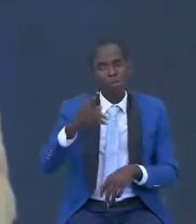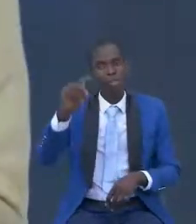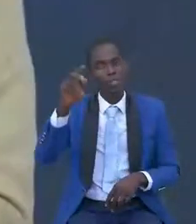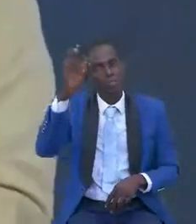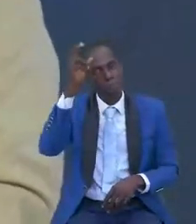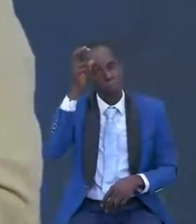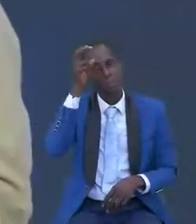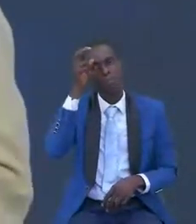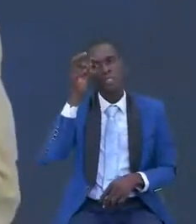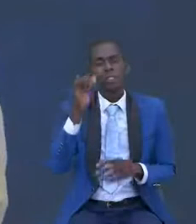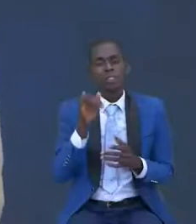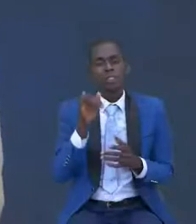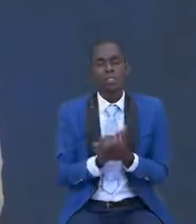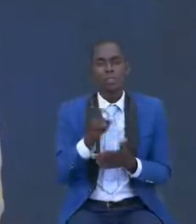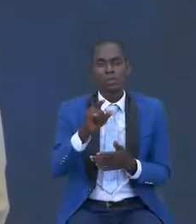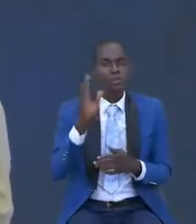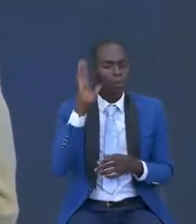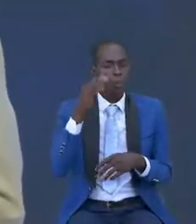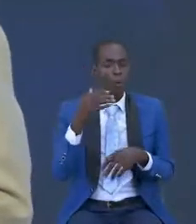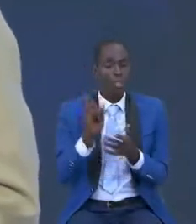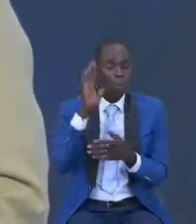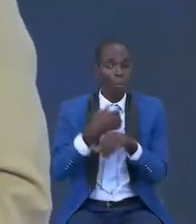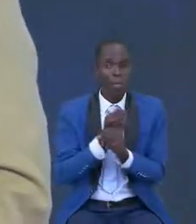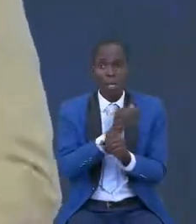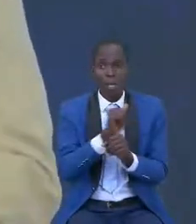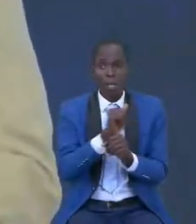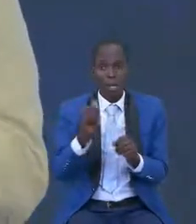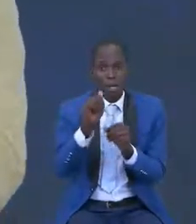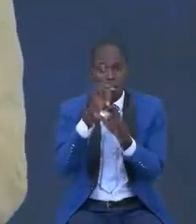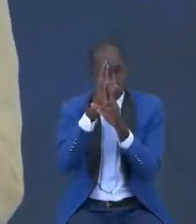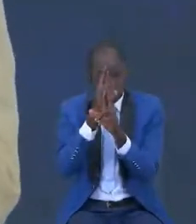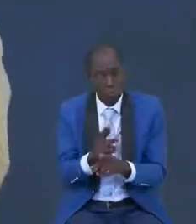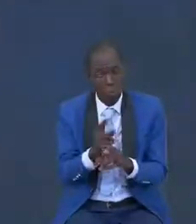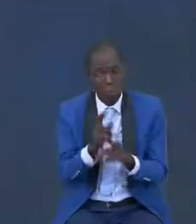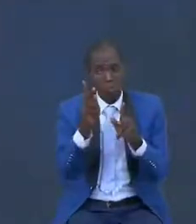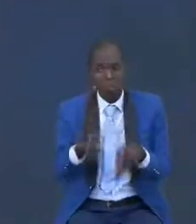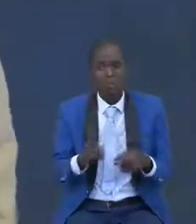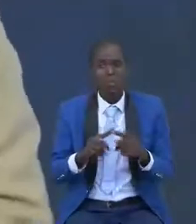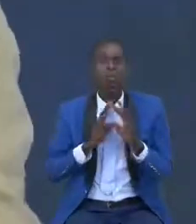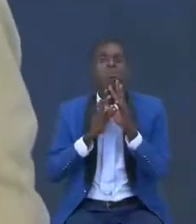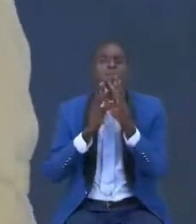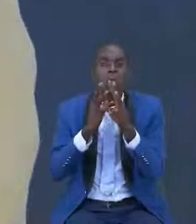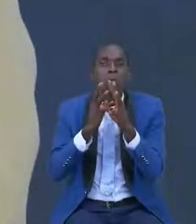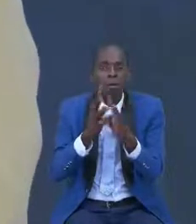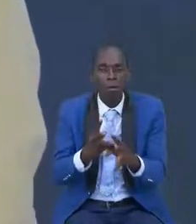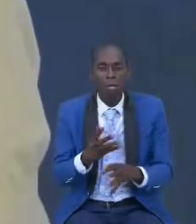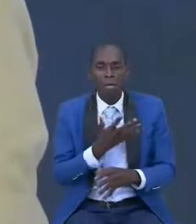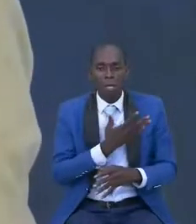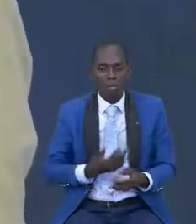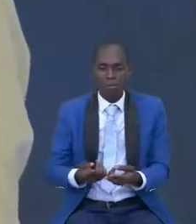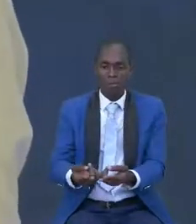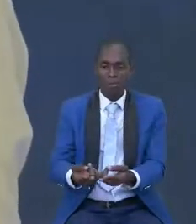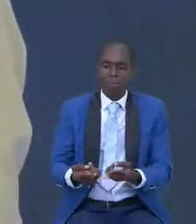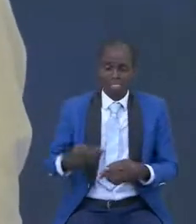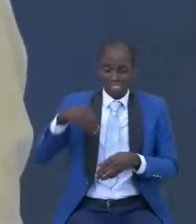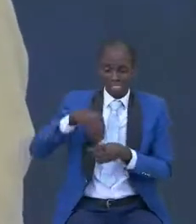L'ivrognerie, l'œuvre du diable. Qui pousse une personne, un homme honorable, une femme honorable, qui